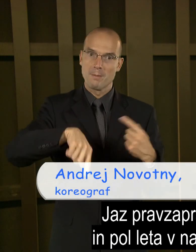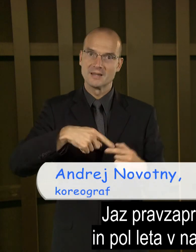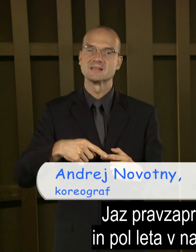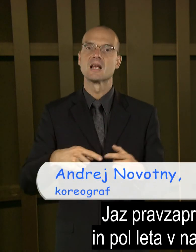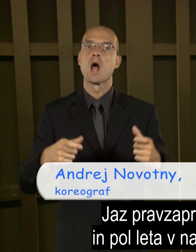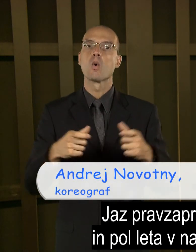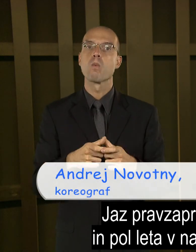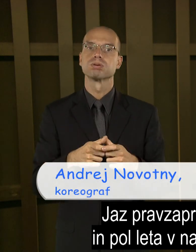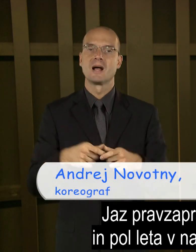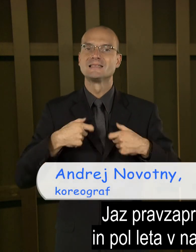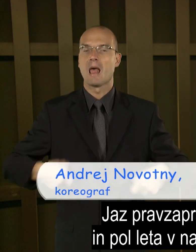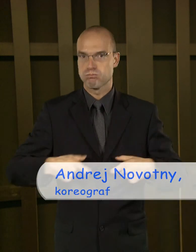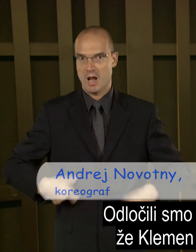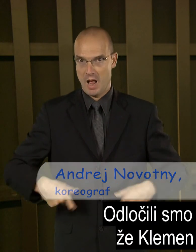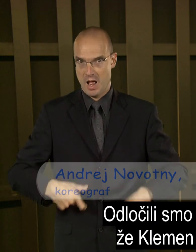plesnem klubu Zebra.